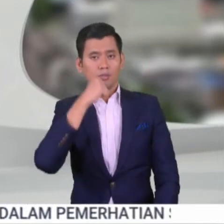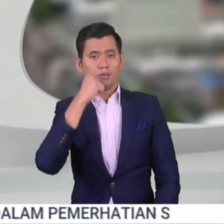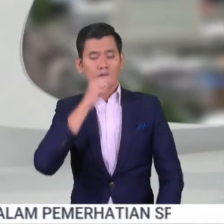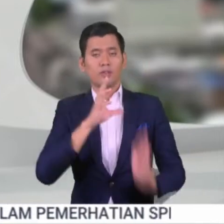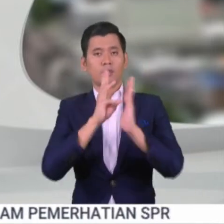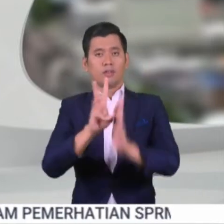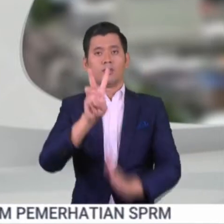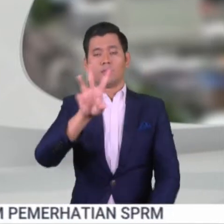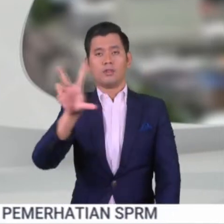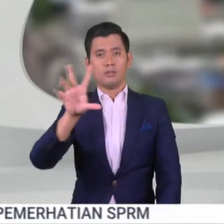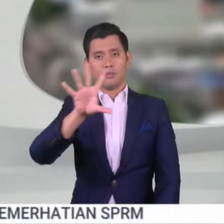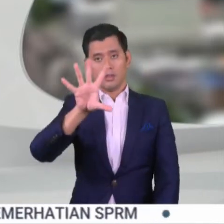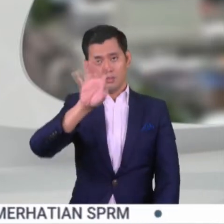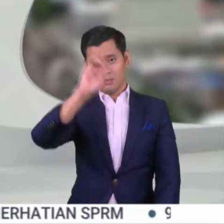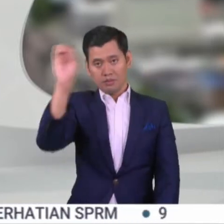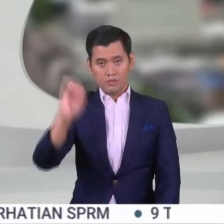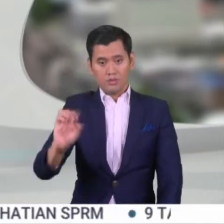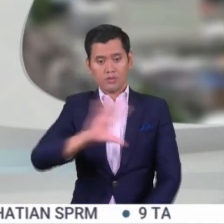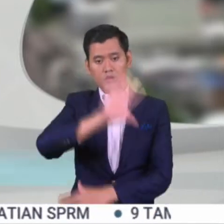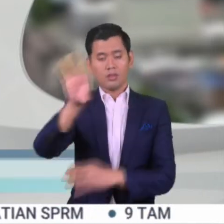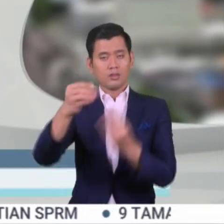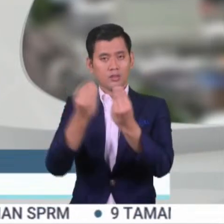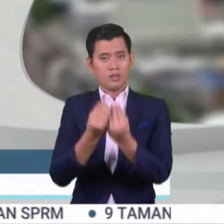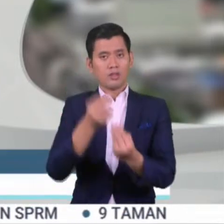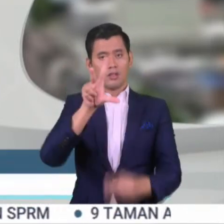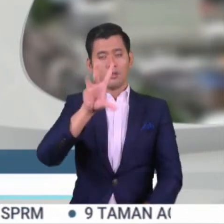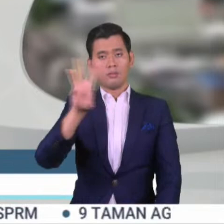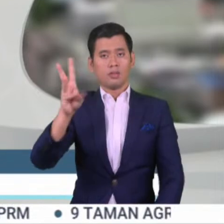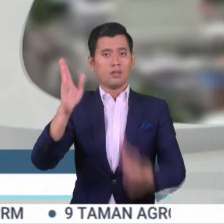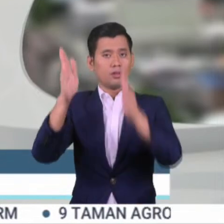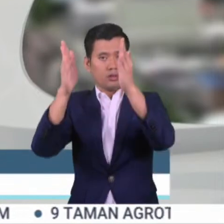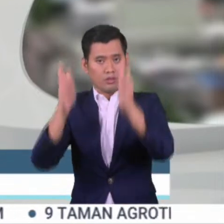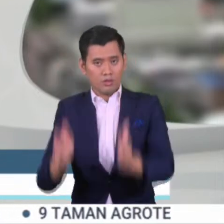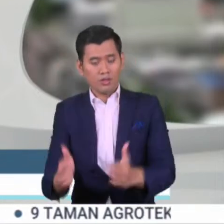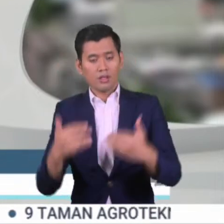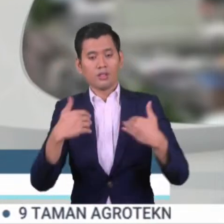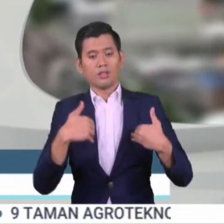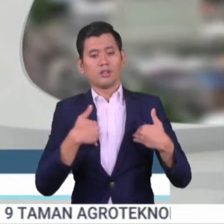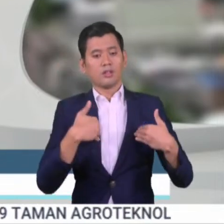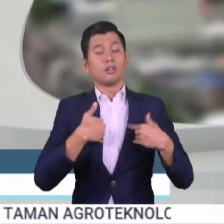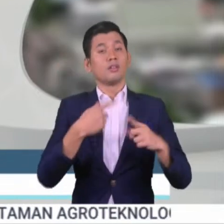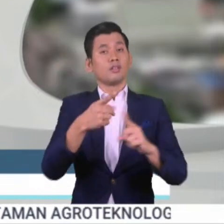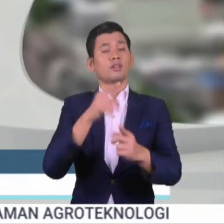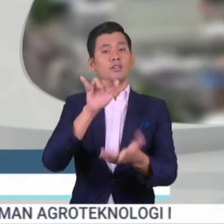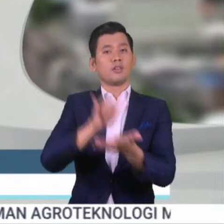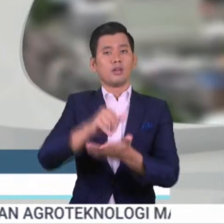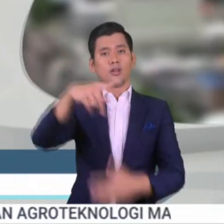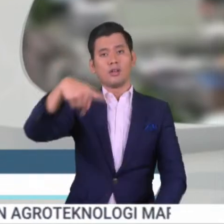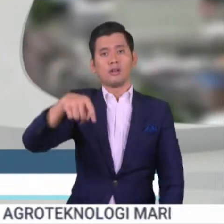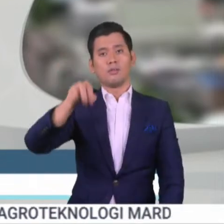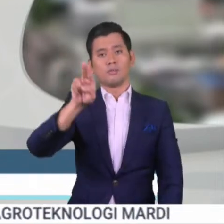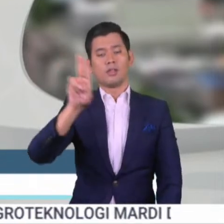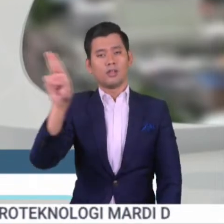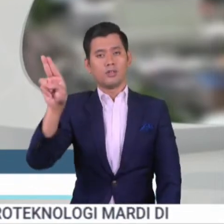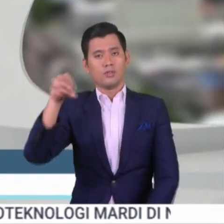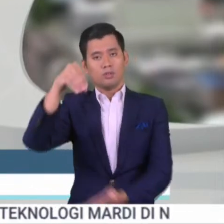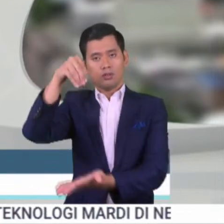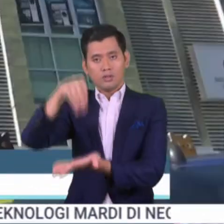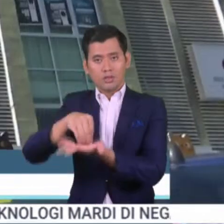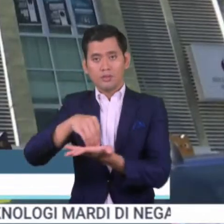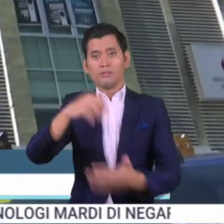mewakili 25% daripada keseluruhan 36 calon yang ditampilkan gabungan itu bagi PRU DUN Kedah.